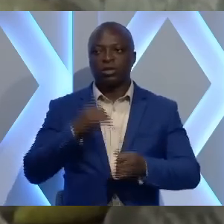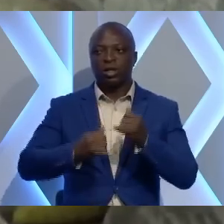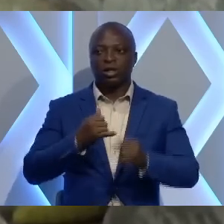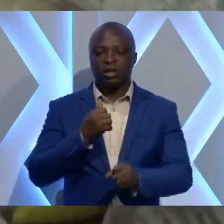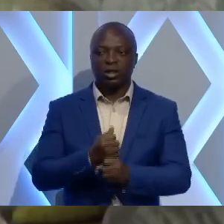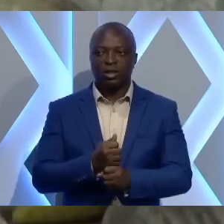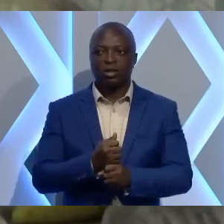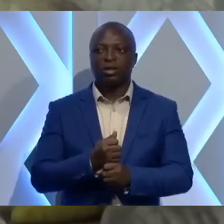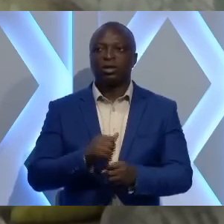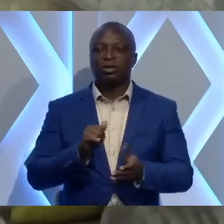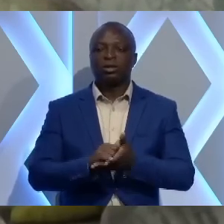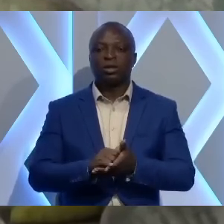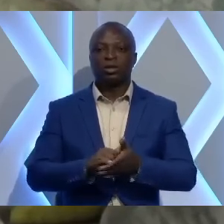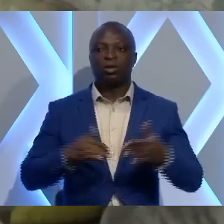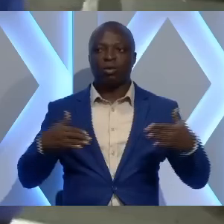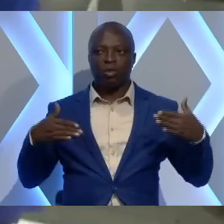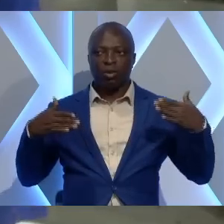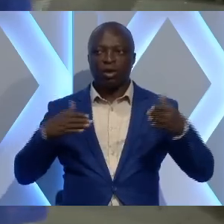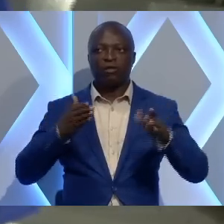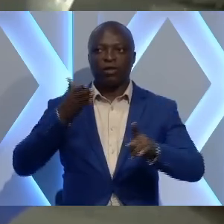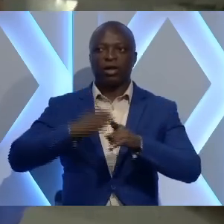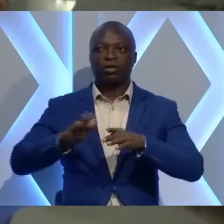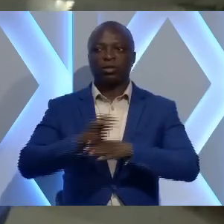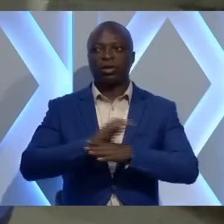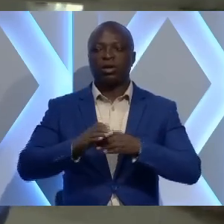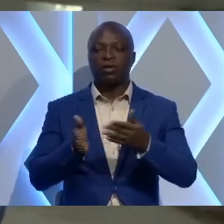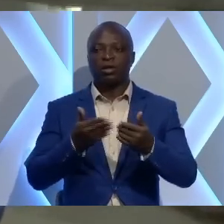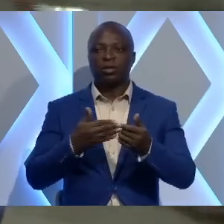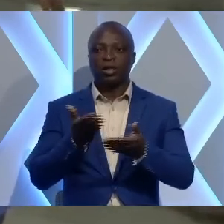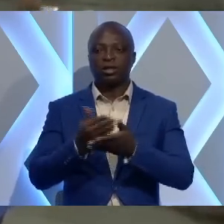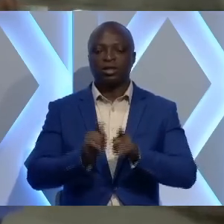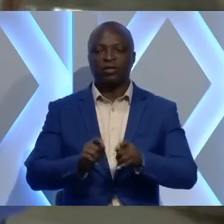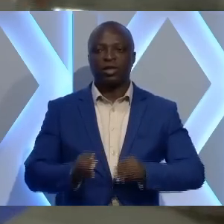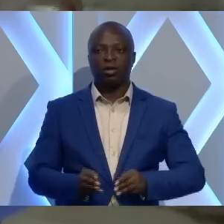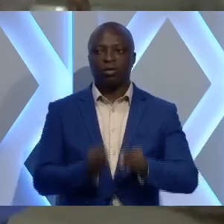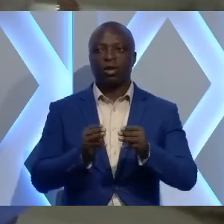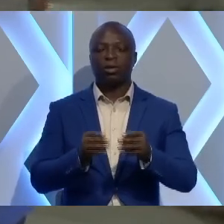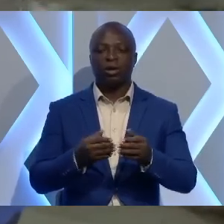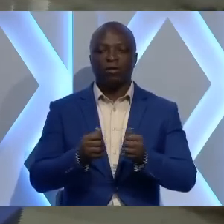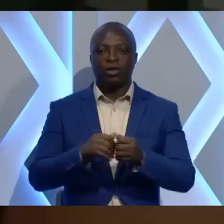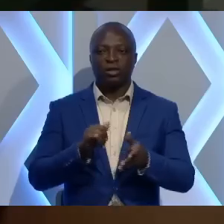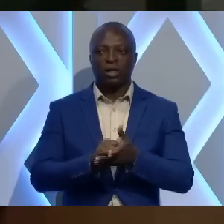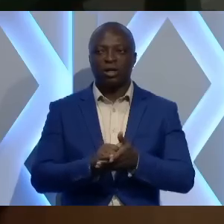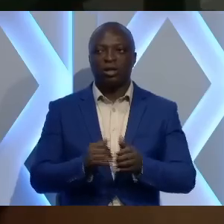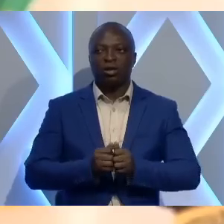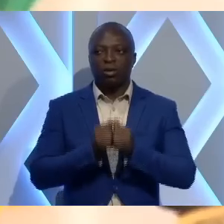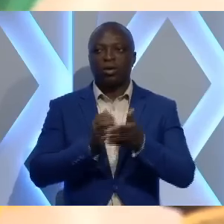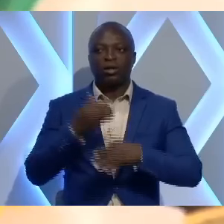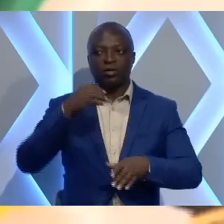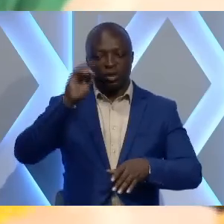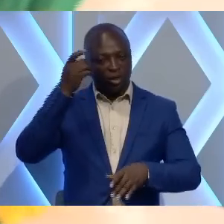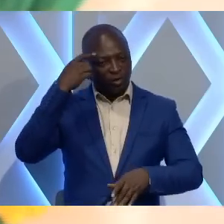années. Une ruée vers l'entrepreneuriat facilitée par les différents mécanismes d'accompagnement mis à leur disposition par le chef de